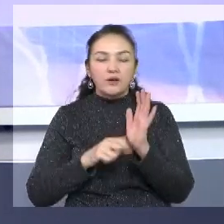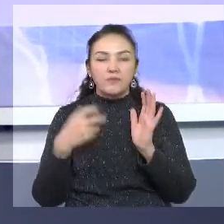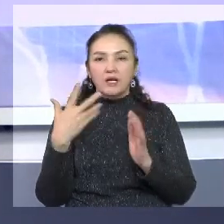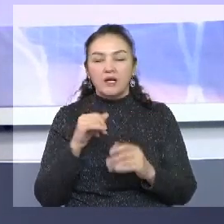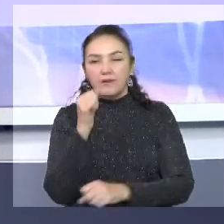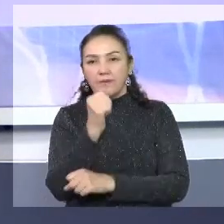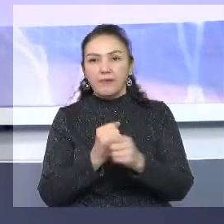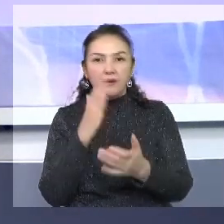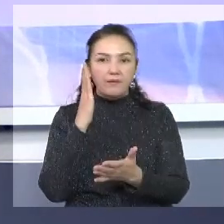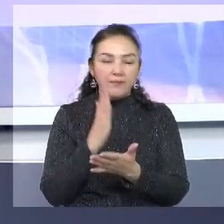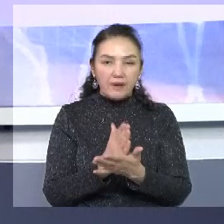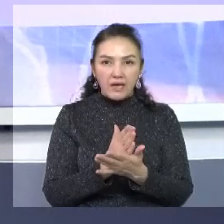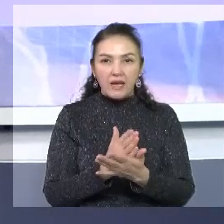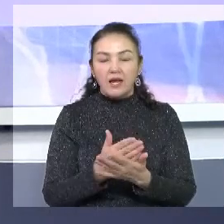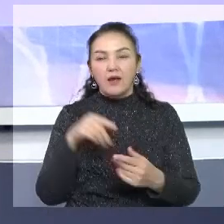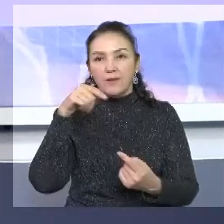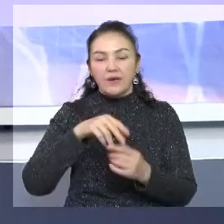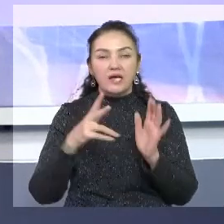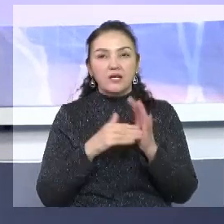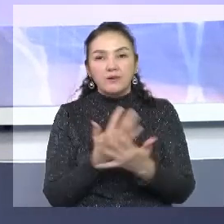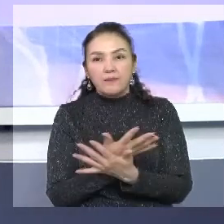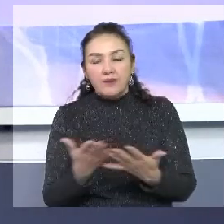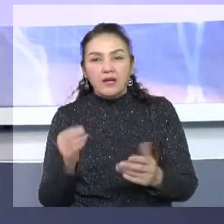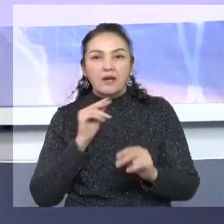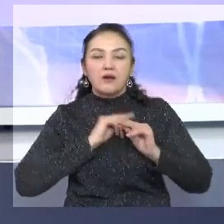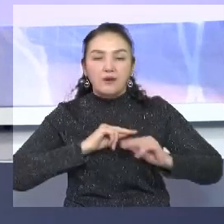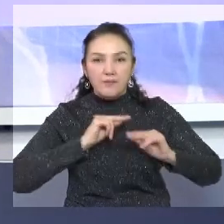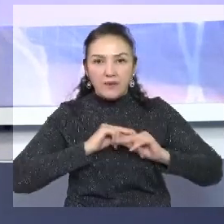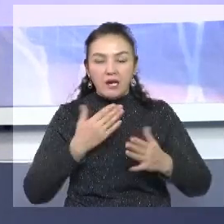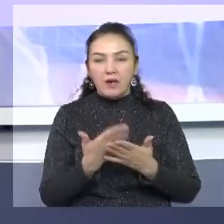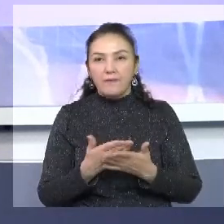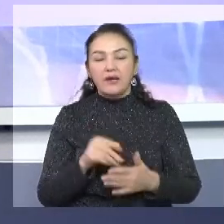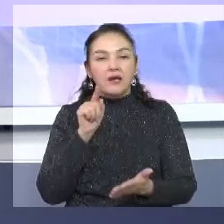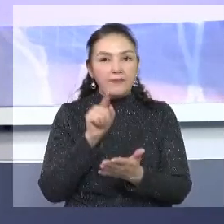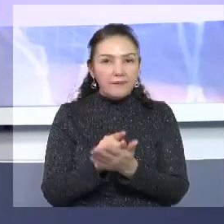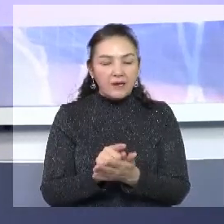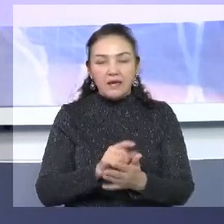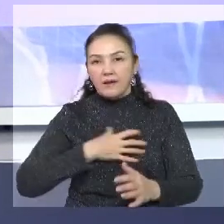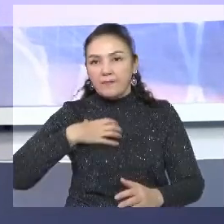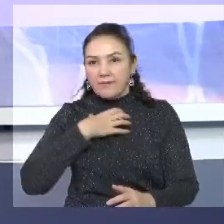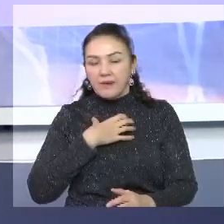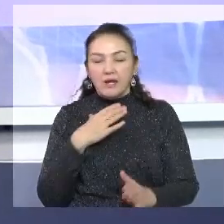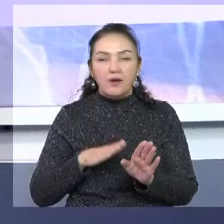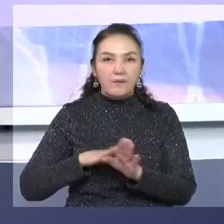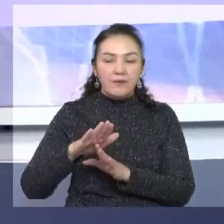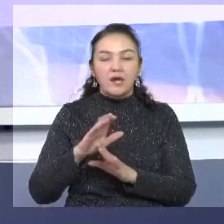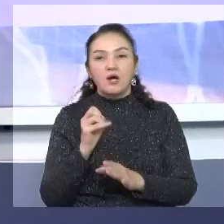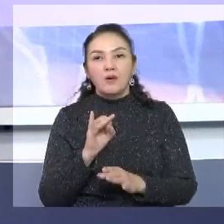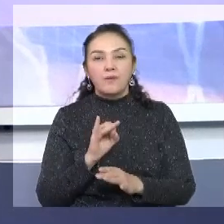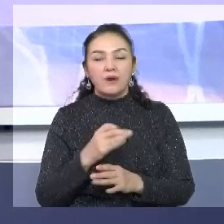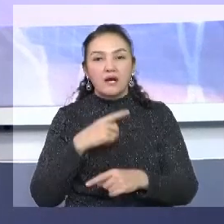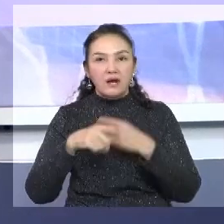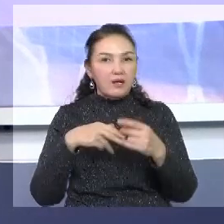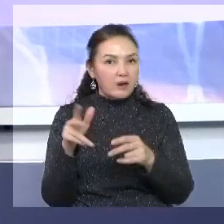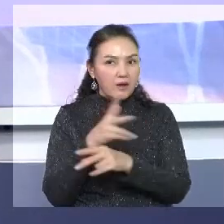әлеуметтік қызметкер бар. Стандартқа сәйкес 8 түрлі бағытта қызмет көрсетеді. Мемлекеттік міндеттердің ең маңыздысын жүзеге асыратын сала туралы